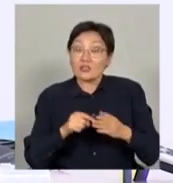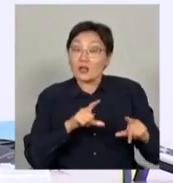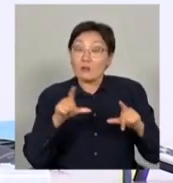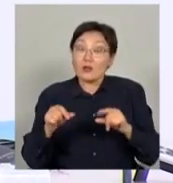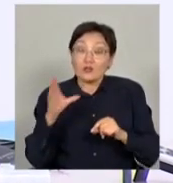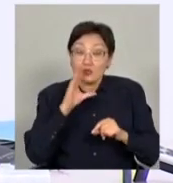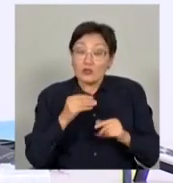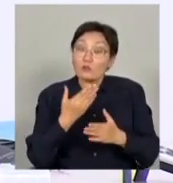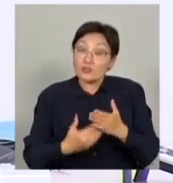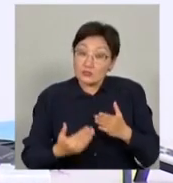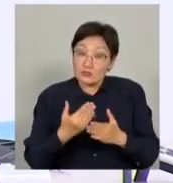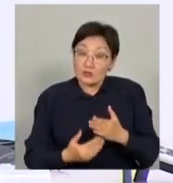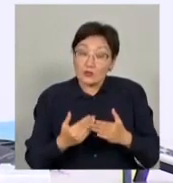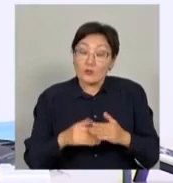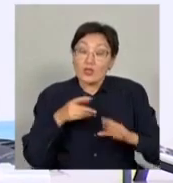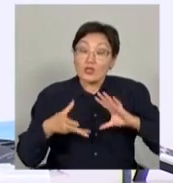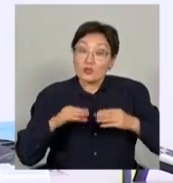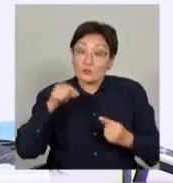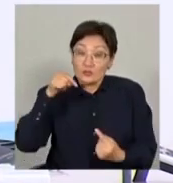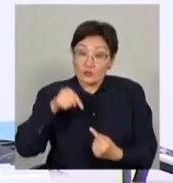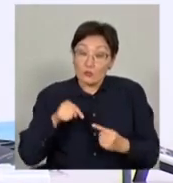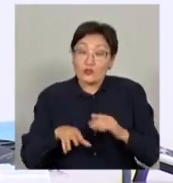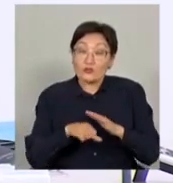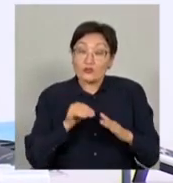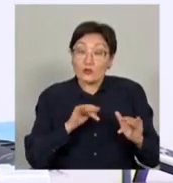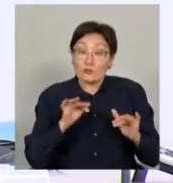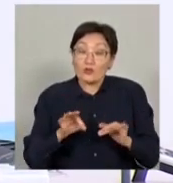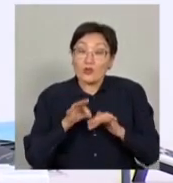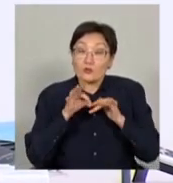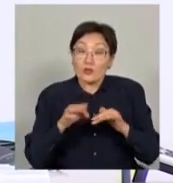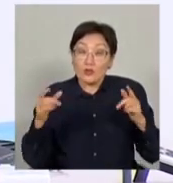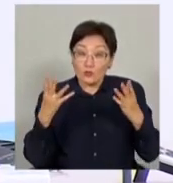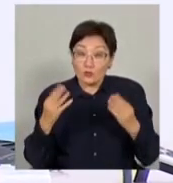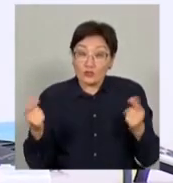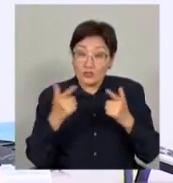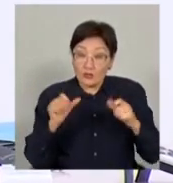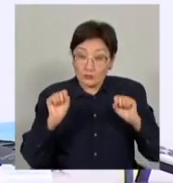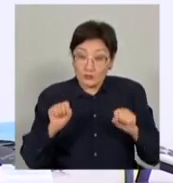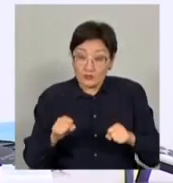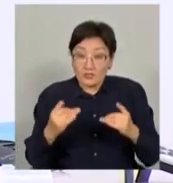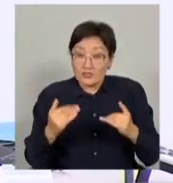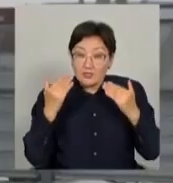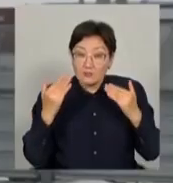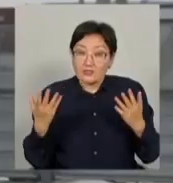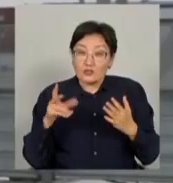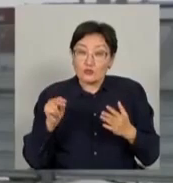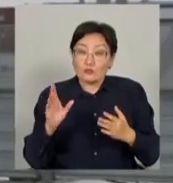үлгерді. Консультациялар қорытындысына сәйкес референдум өтетін күн жарияланып қалар. Әзірше ол белгісіз.